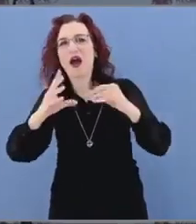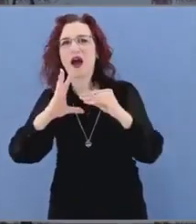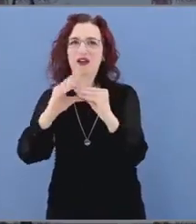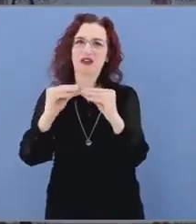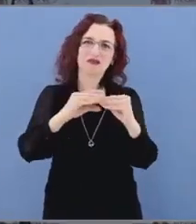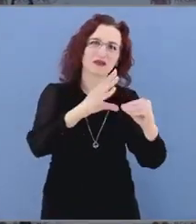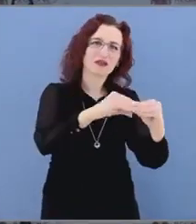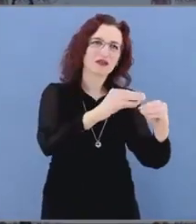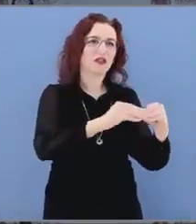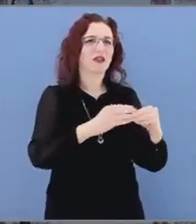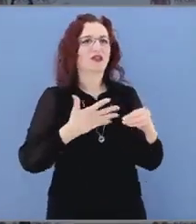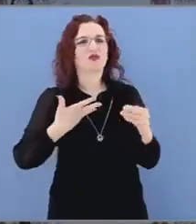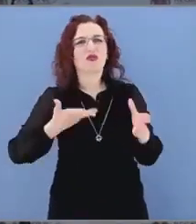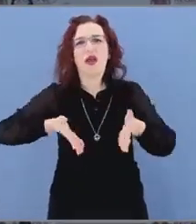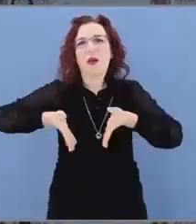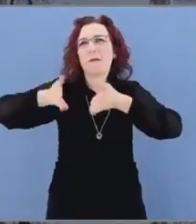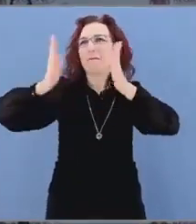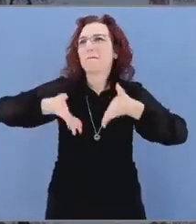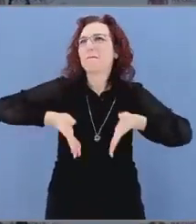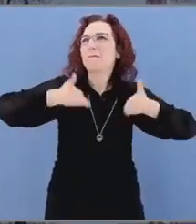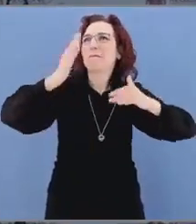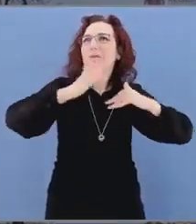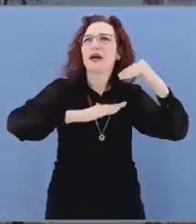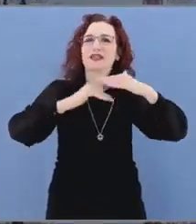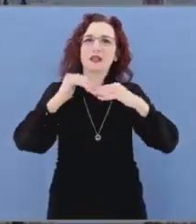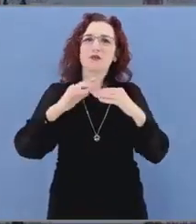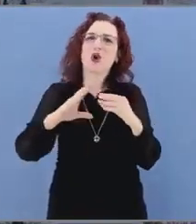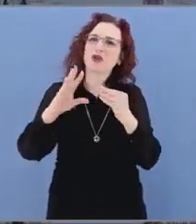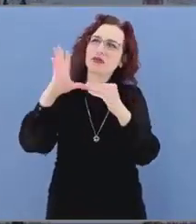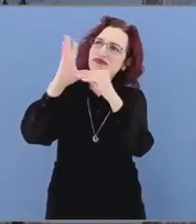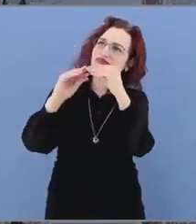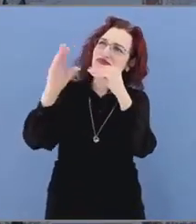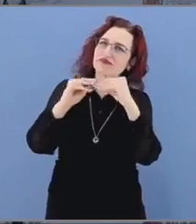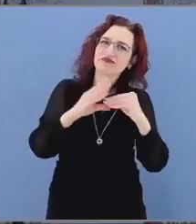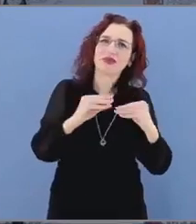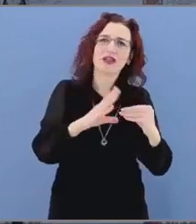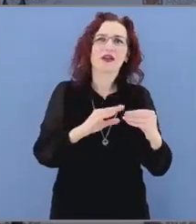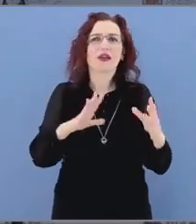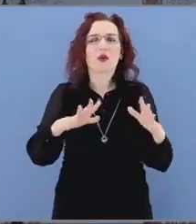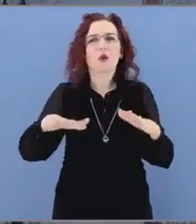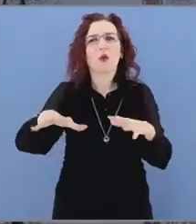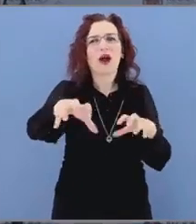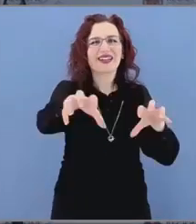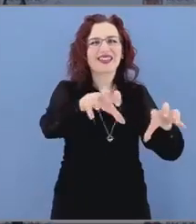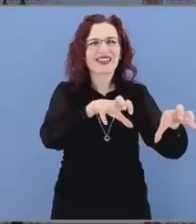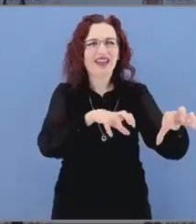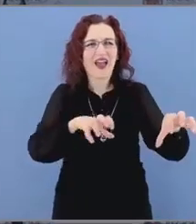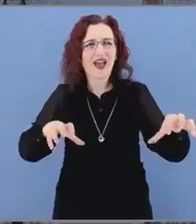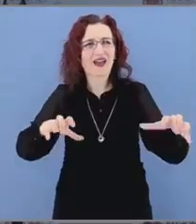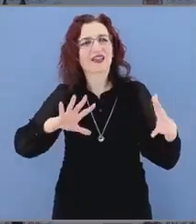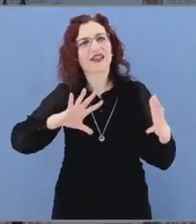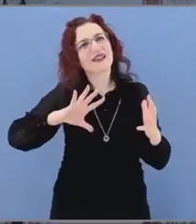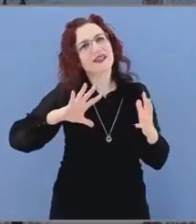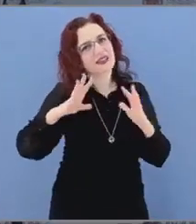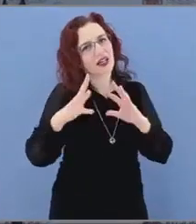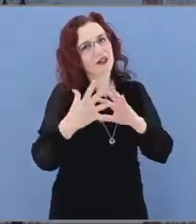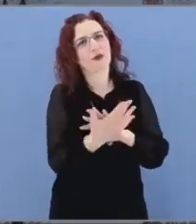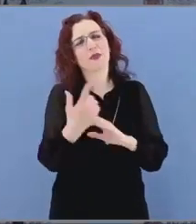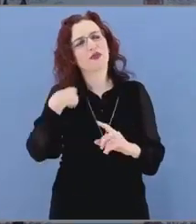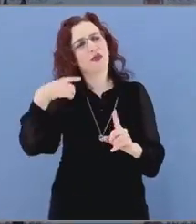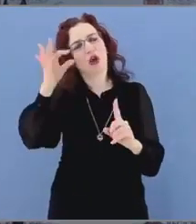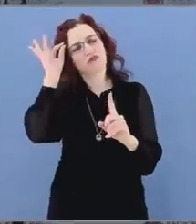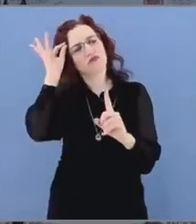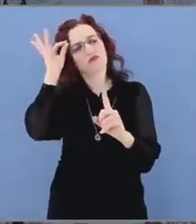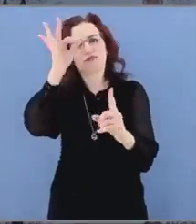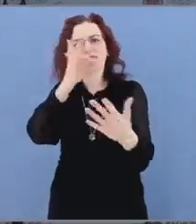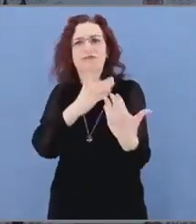stiamo realizzando, la trasformazione di interi quartieri. Ecco, questa è la nostra missione, credo che questo elemento sia molto